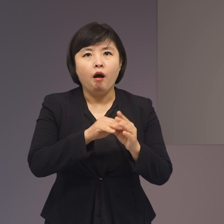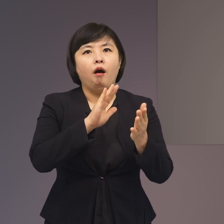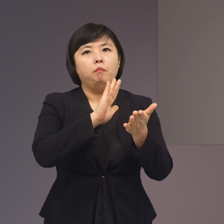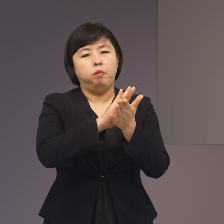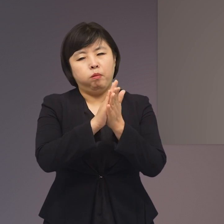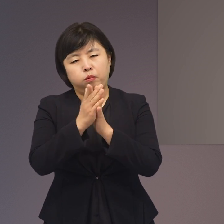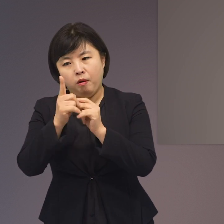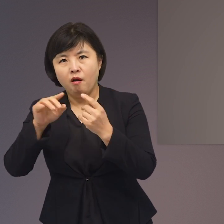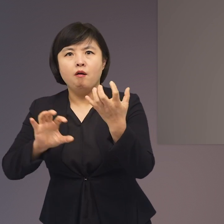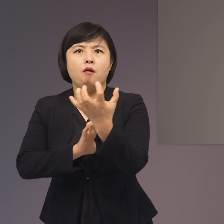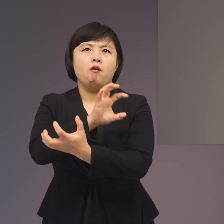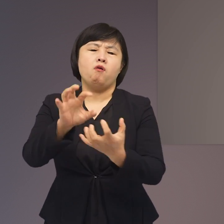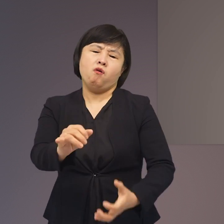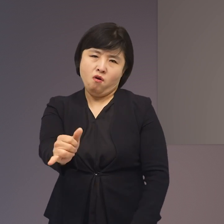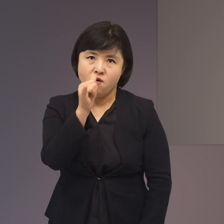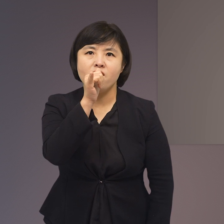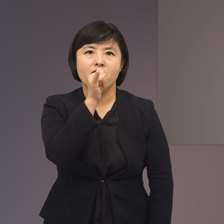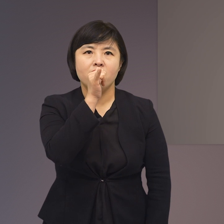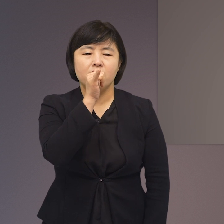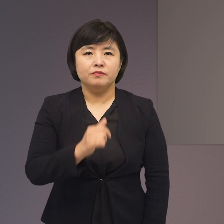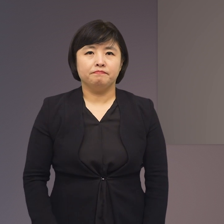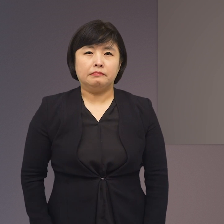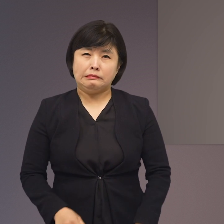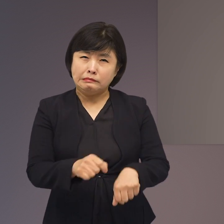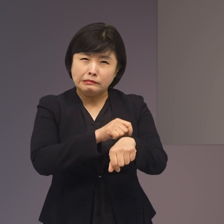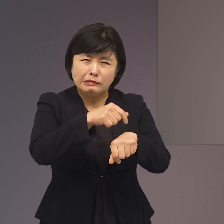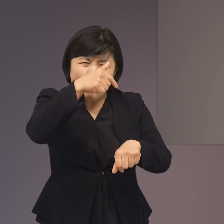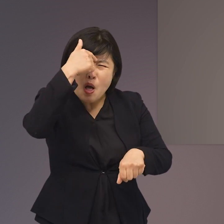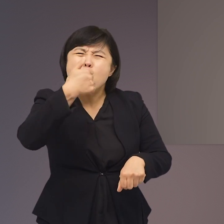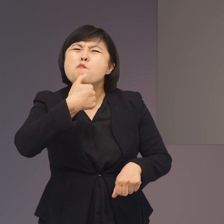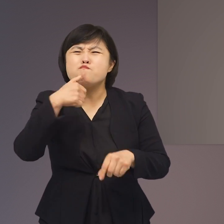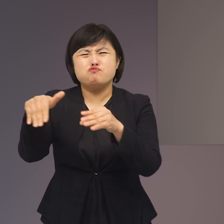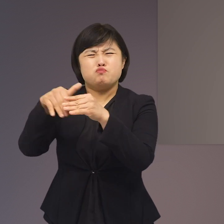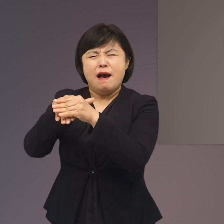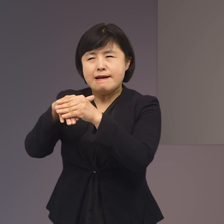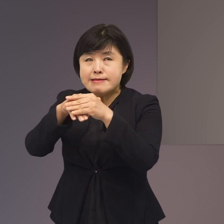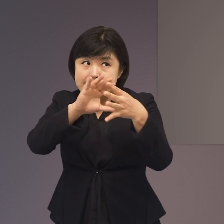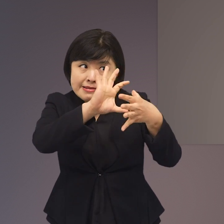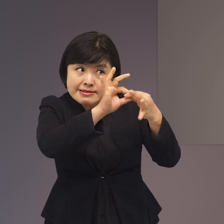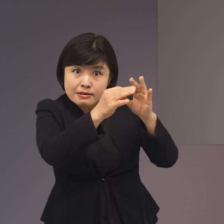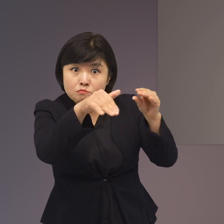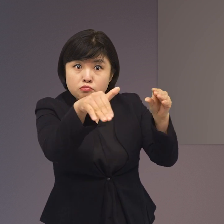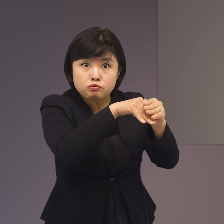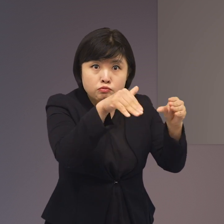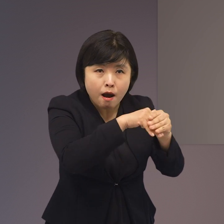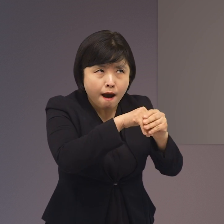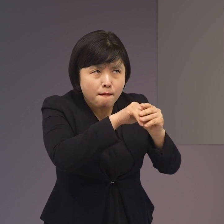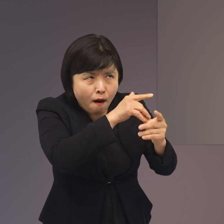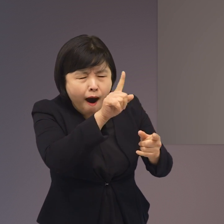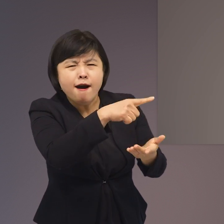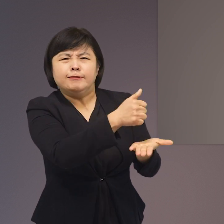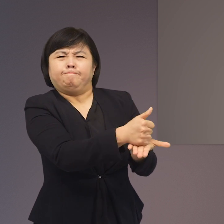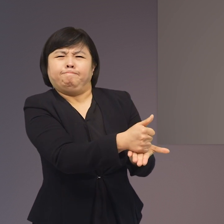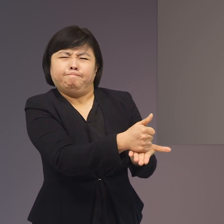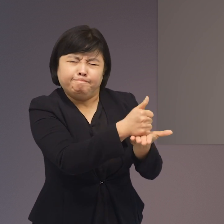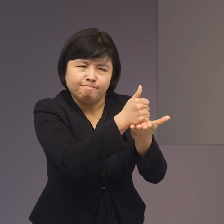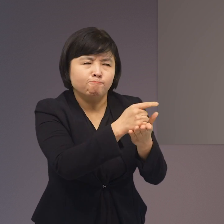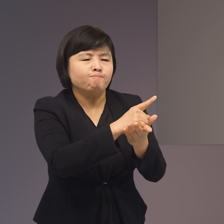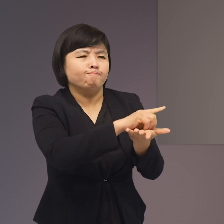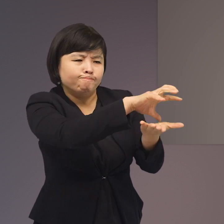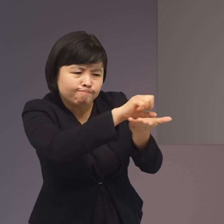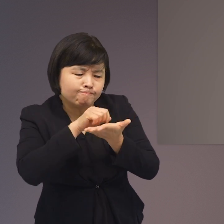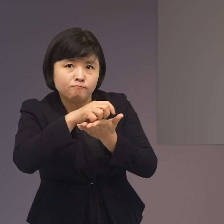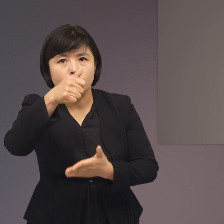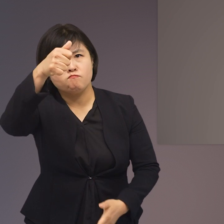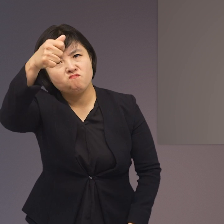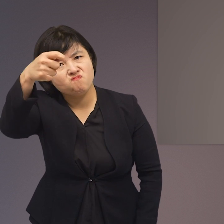변화해가고 섞인다는 사실입니다. 특히 고대 로마 문화는 그리스 문화에 대한 존경심이 있어서 적극적으로